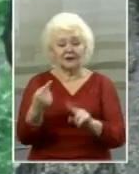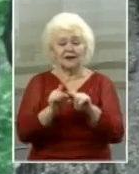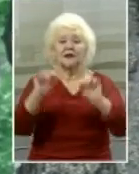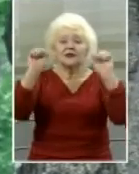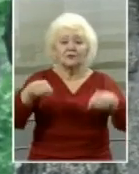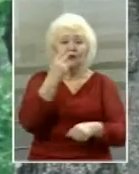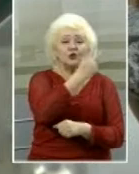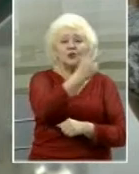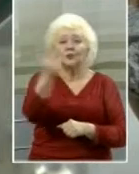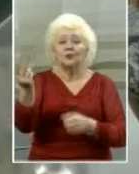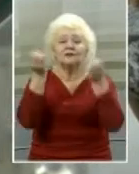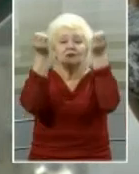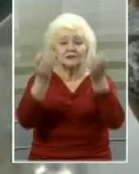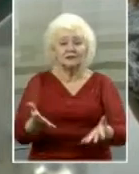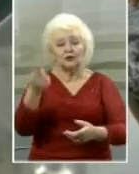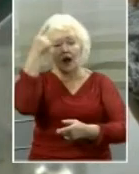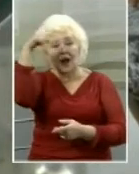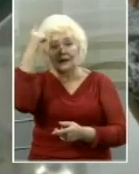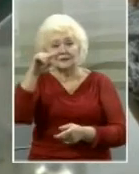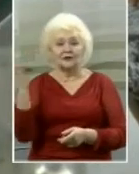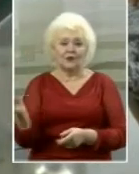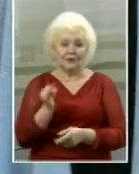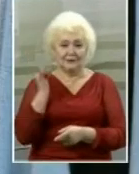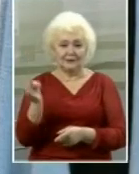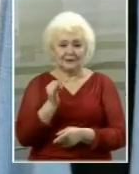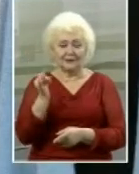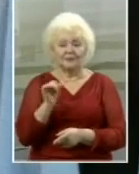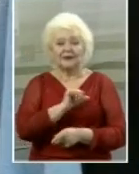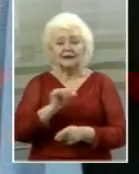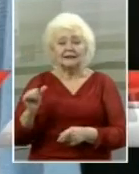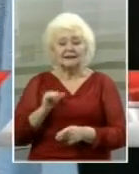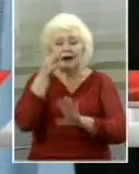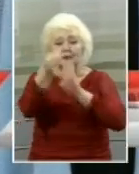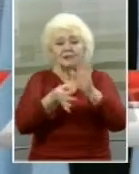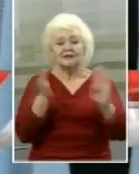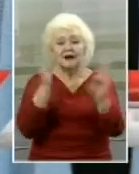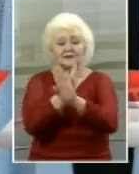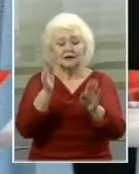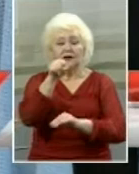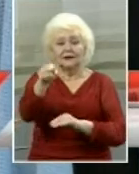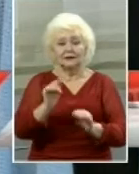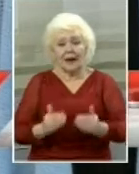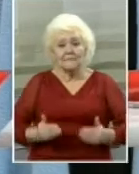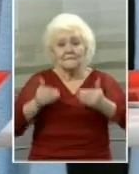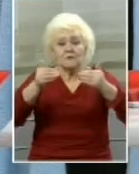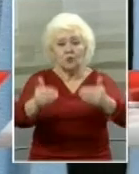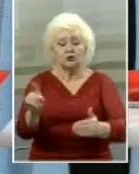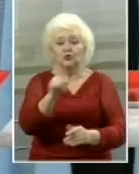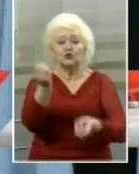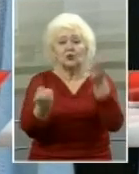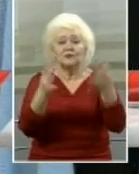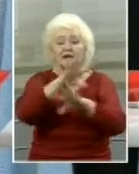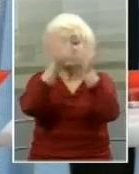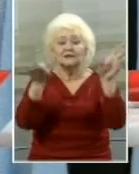вміють побачити у звичайному казкове та цікаве. Саме «Підказки природи» дали поштовх для того, щоб з'явилося